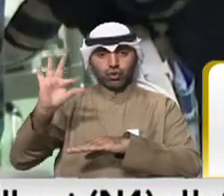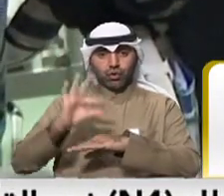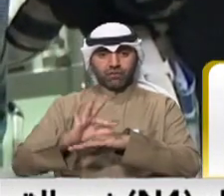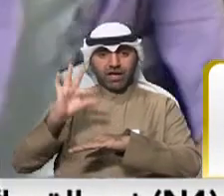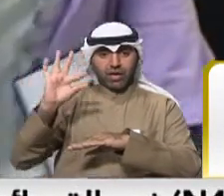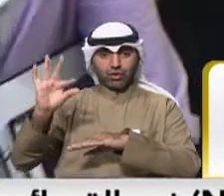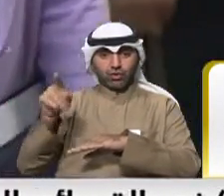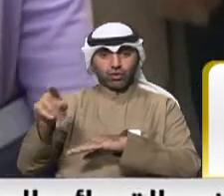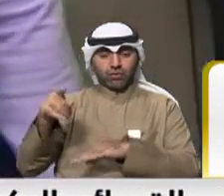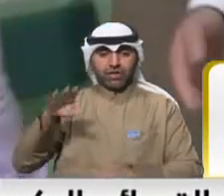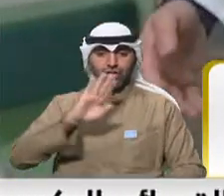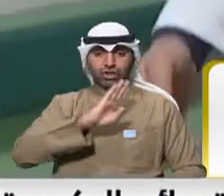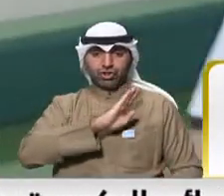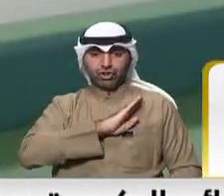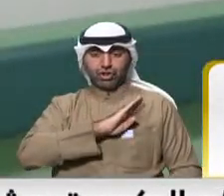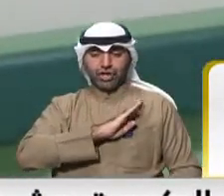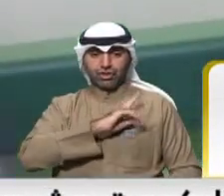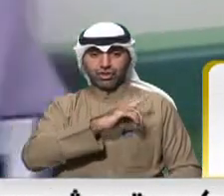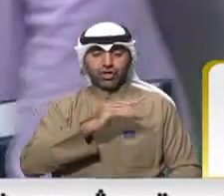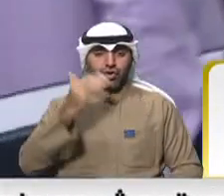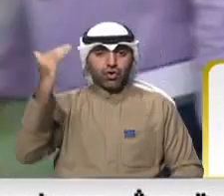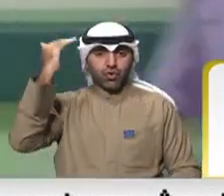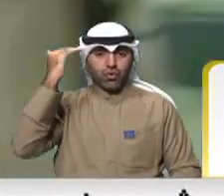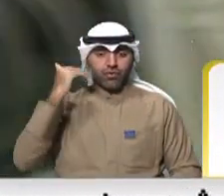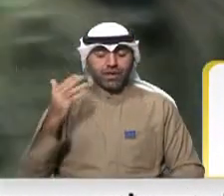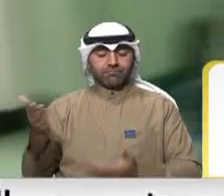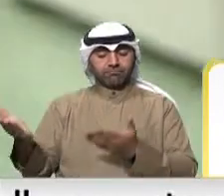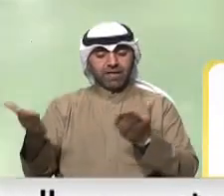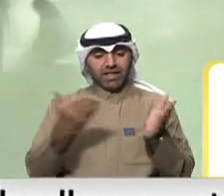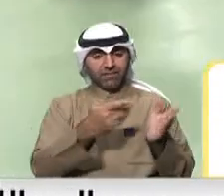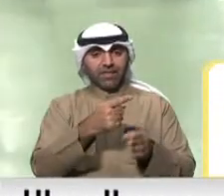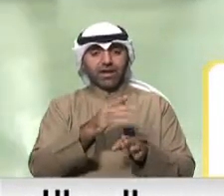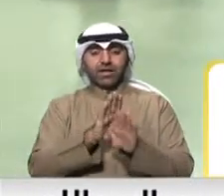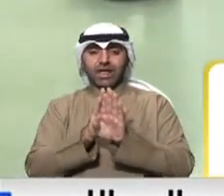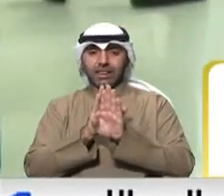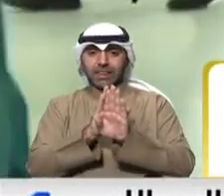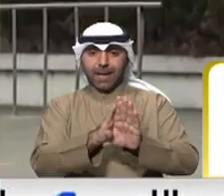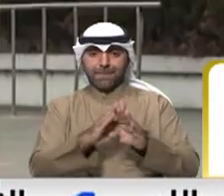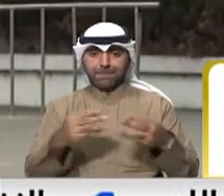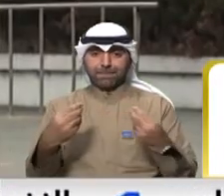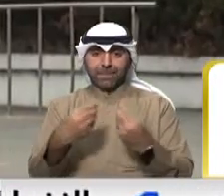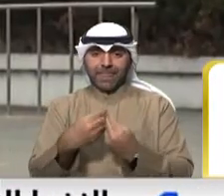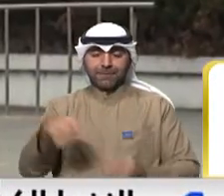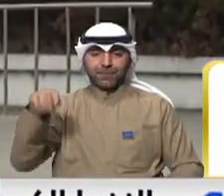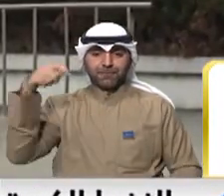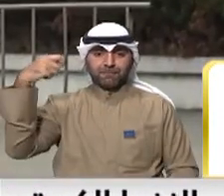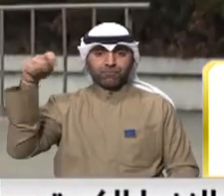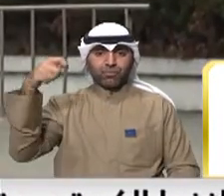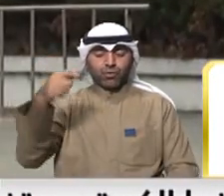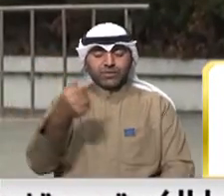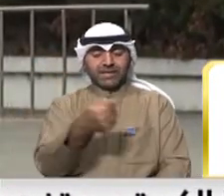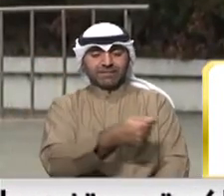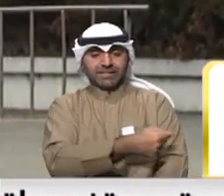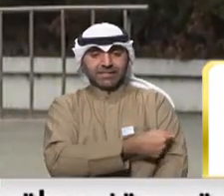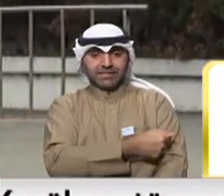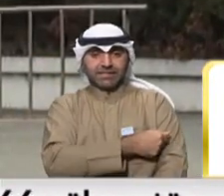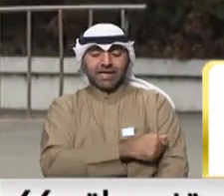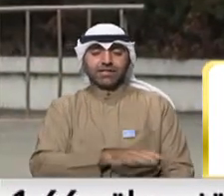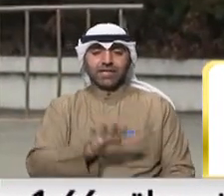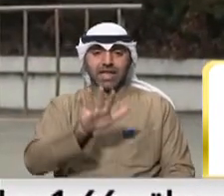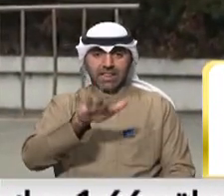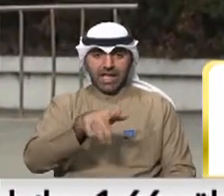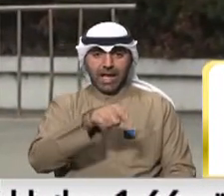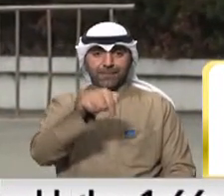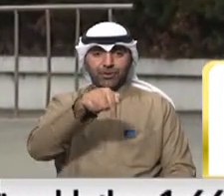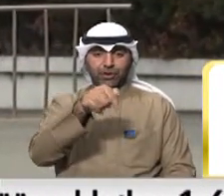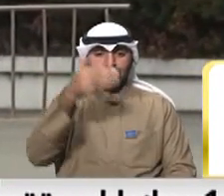كبار الأطباء والممارسين في القطاع الخاص خطة الحكومة قائلين إنه لم تتم استشارة المجتمع الطبي